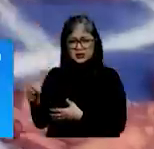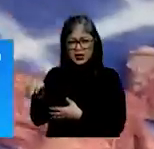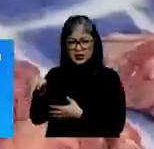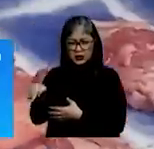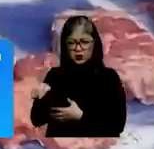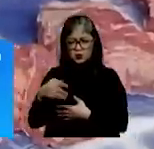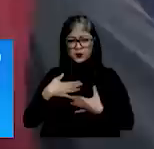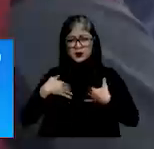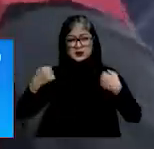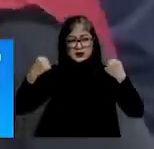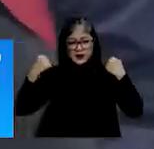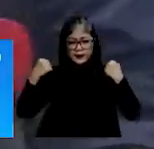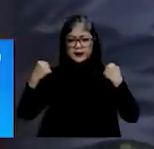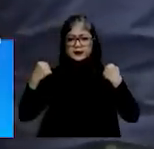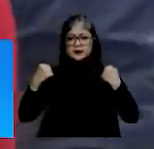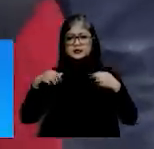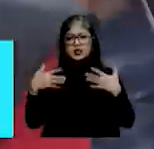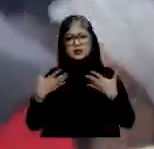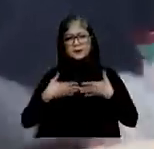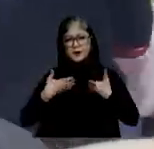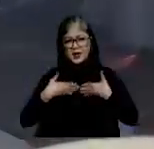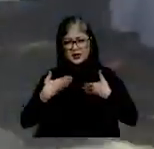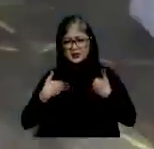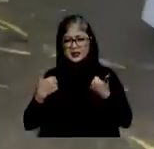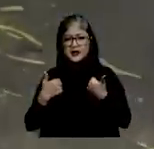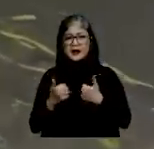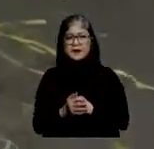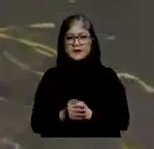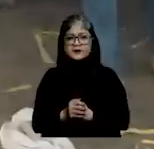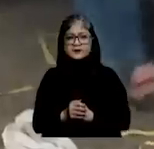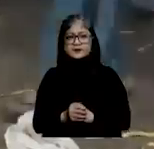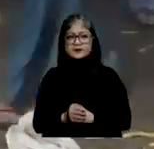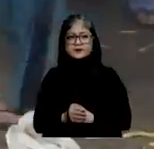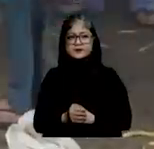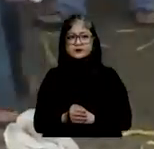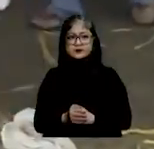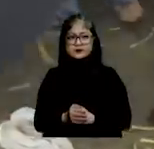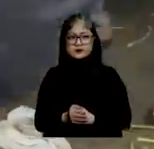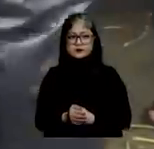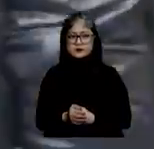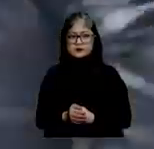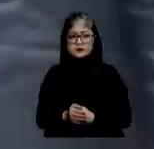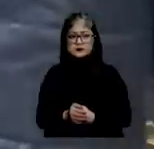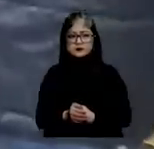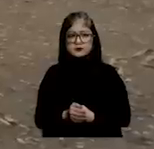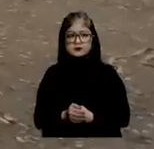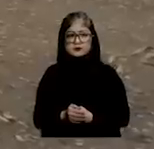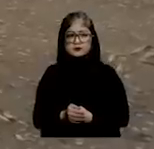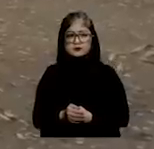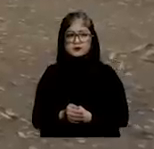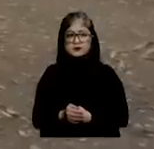kesehatan, kemakmuran, dan kebahagiaan. Dari Banjarnegara, Jawa Tengah, Elis Novik, iNews, melaporkan.